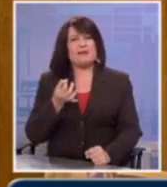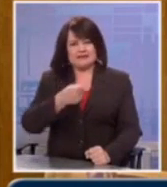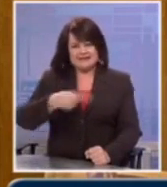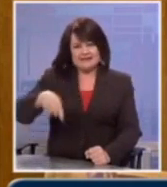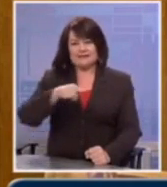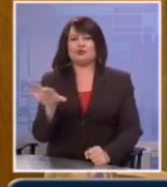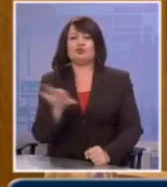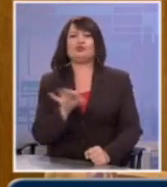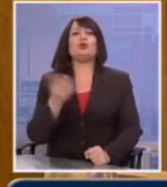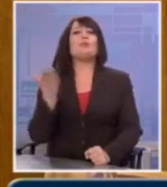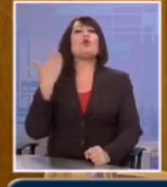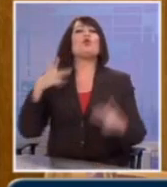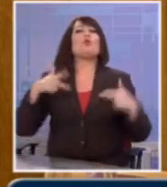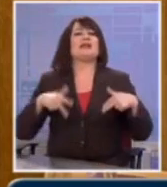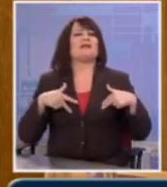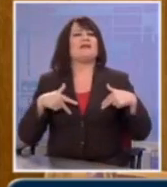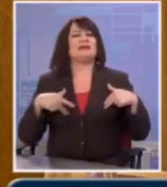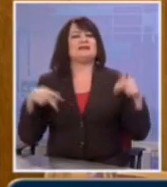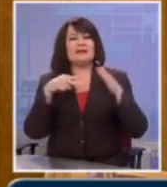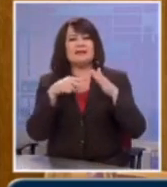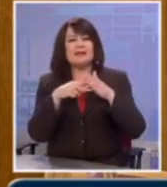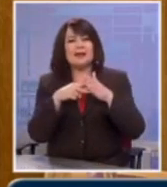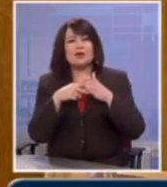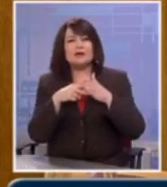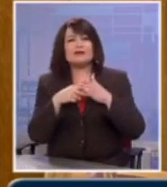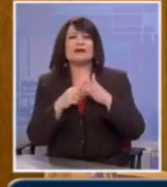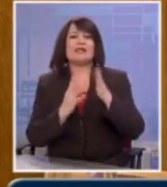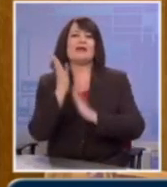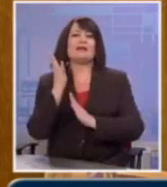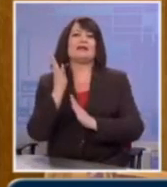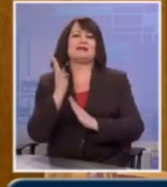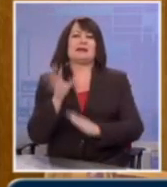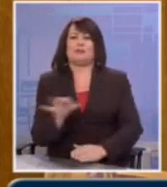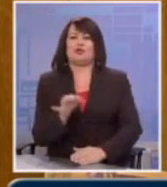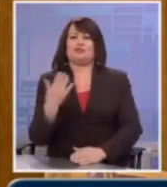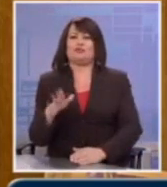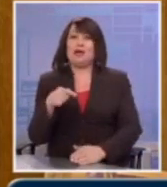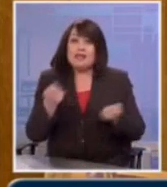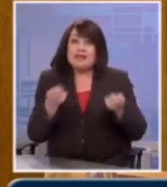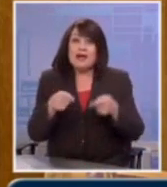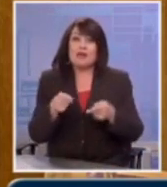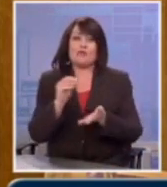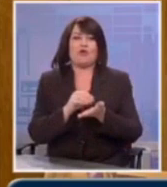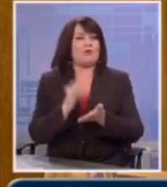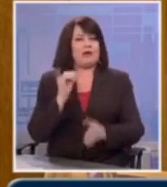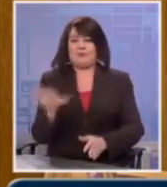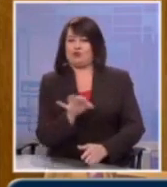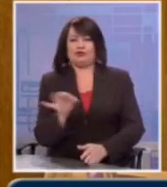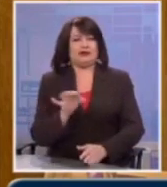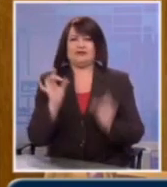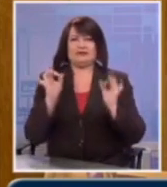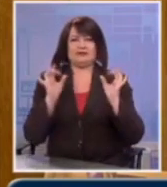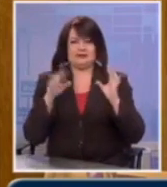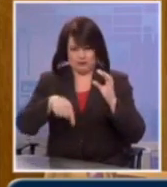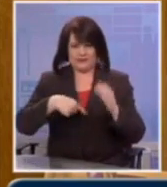προσλήφθηκαν απ την προ νη κυβέρνηση το 2014 δεν έχουν γίνει ακόμα προσλήψεις